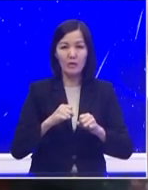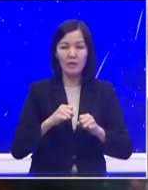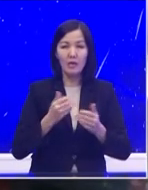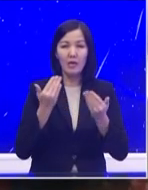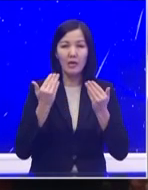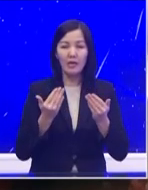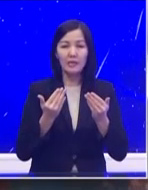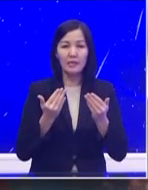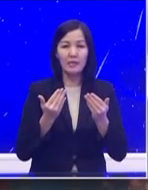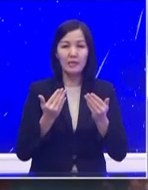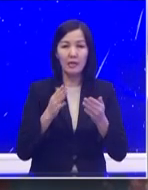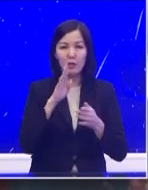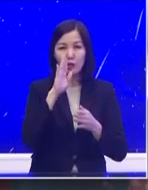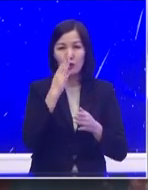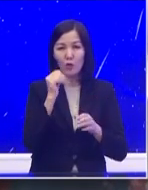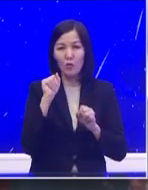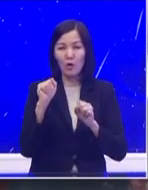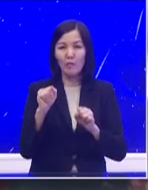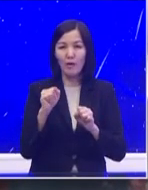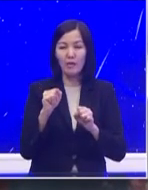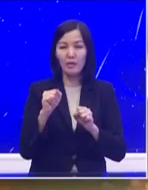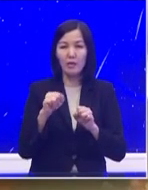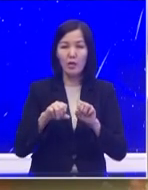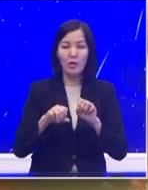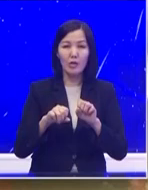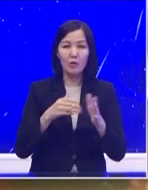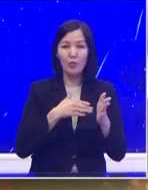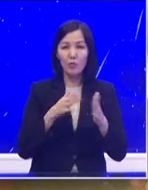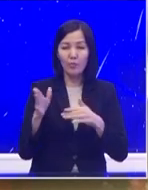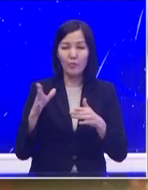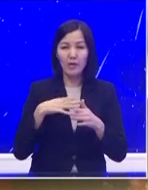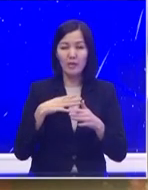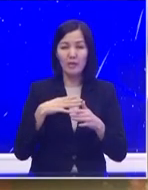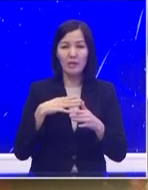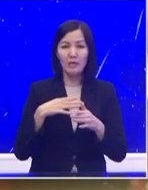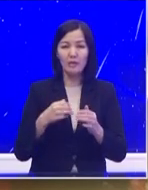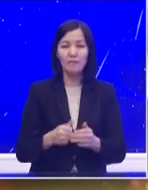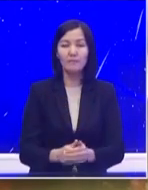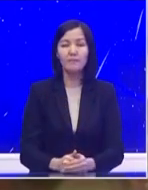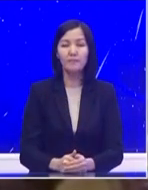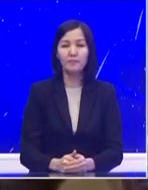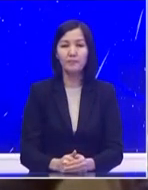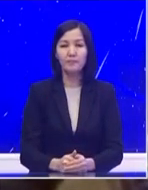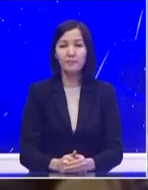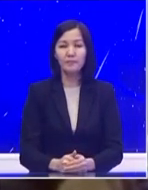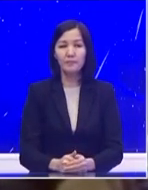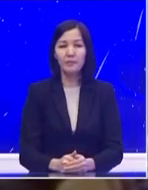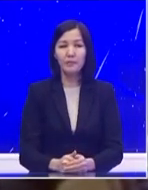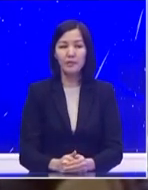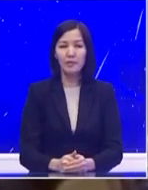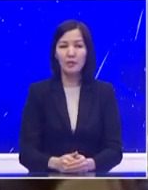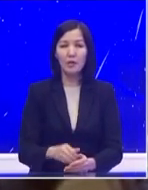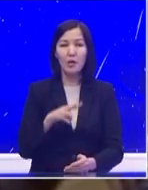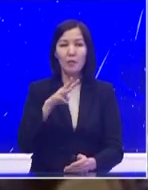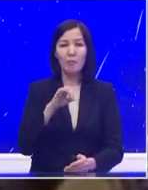ау жау қамалын, жанып жатты жаудың шебі, жаудың шебі жапты жалын. Жұбан